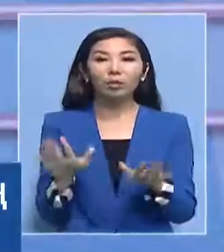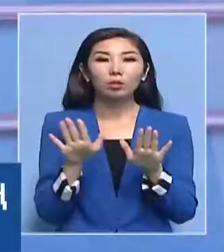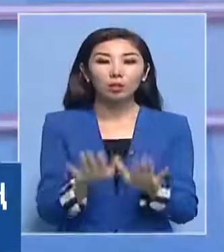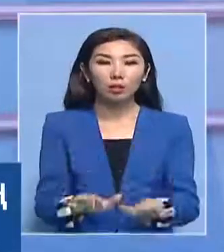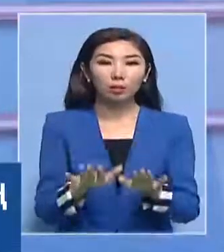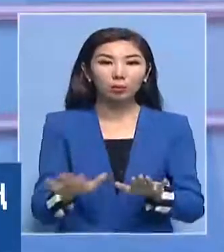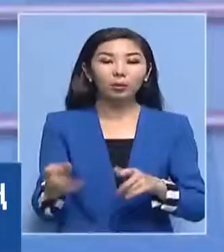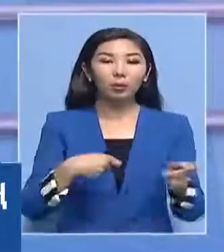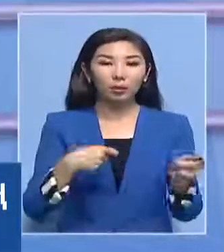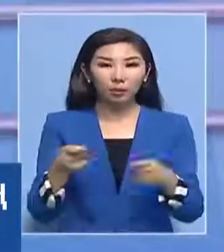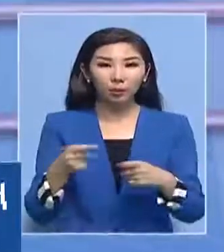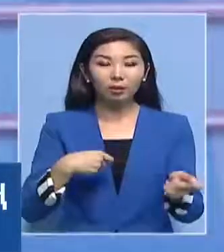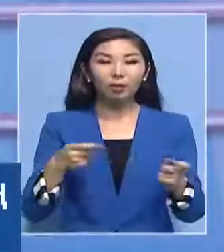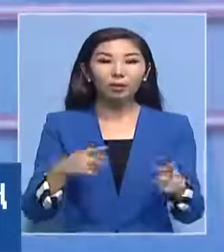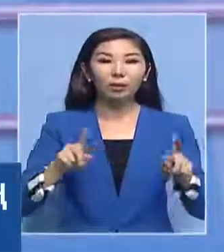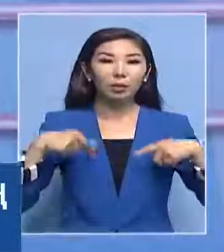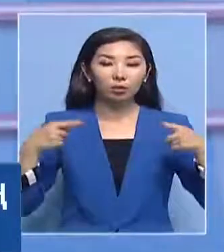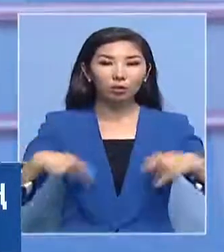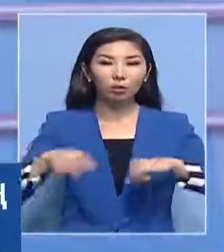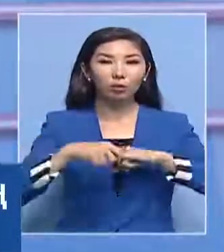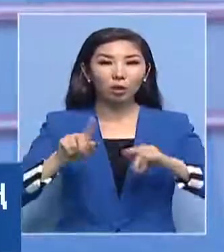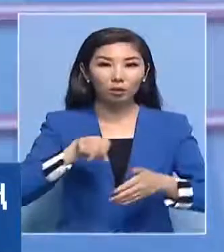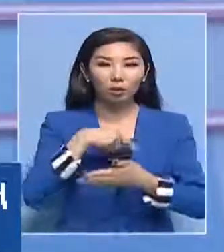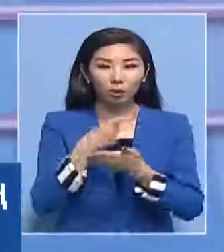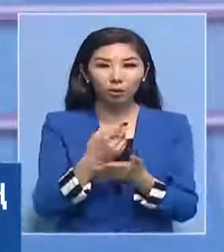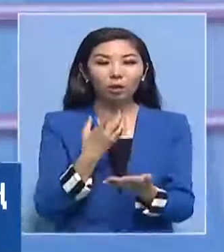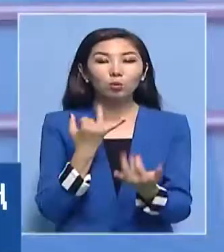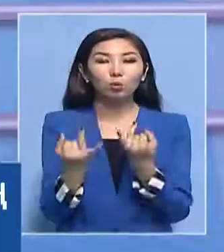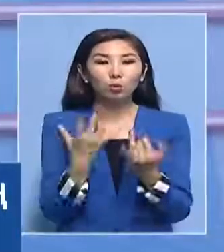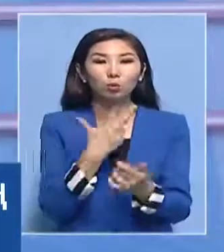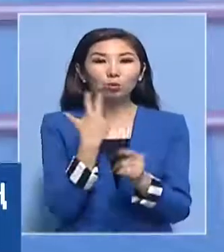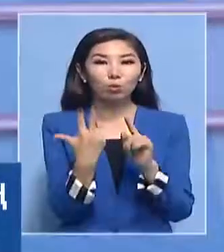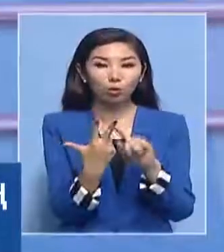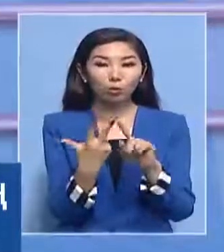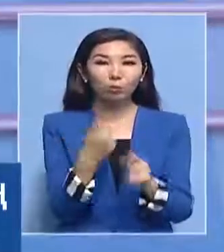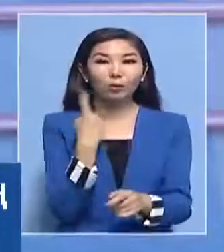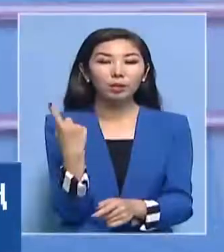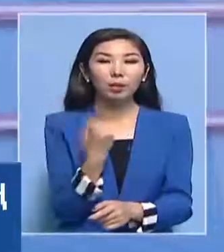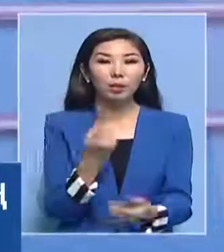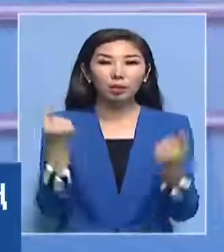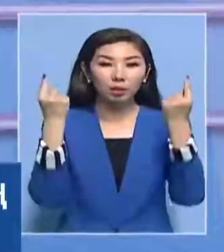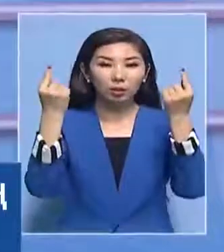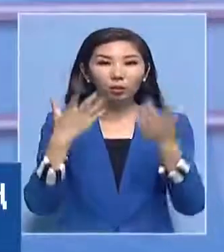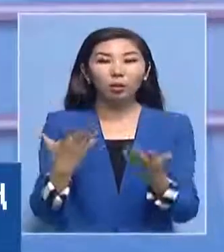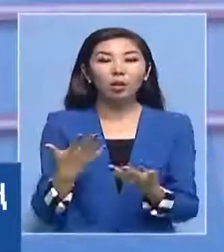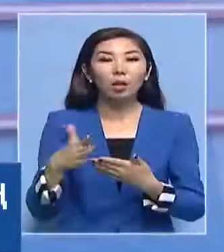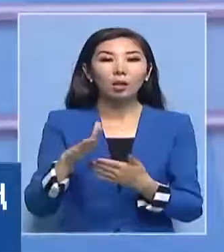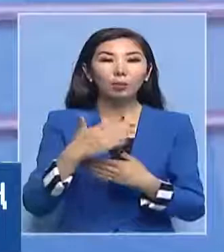жергілікті билікке басқа жерге осы сұрақтармен сөйлесіп жатырмын. Енді үшінші бір ерекшелігі мына қалың қалай бастауыш